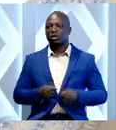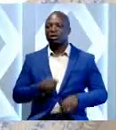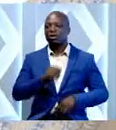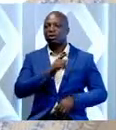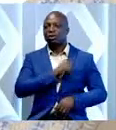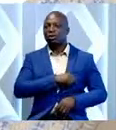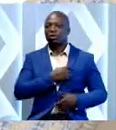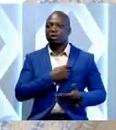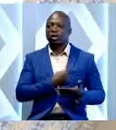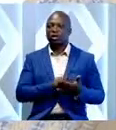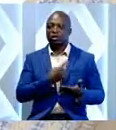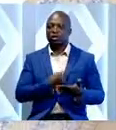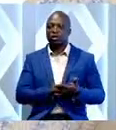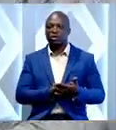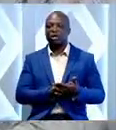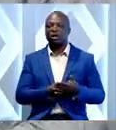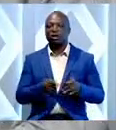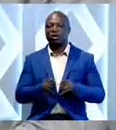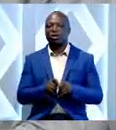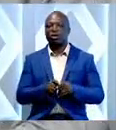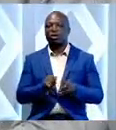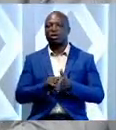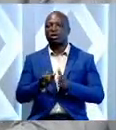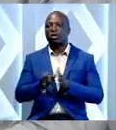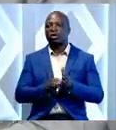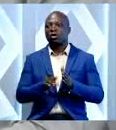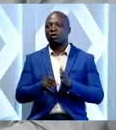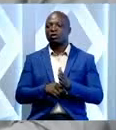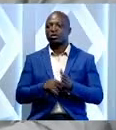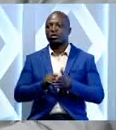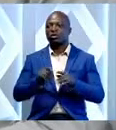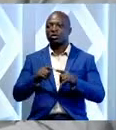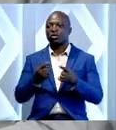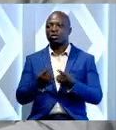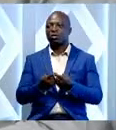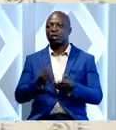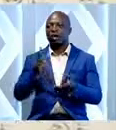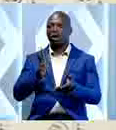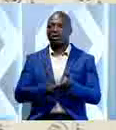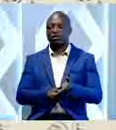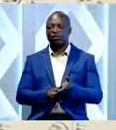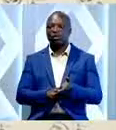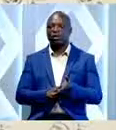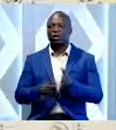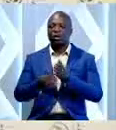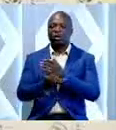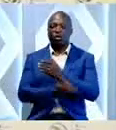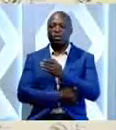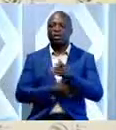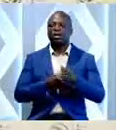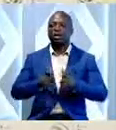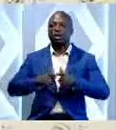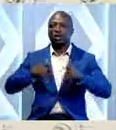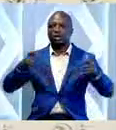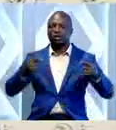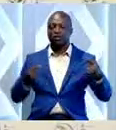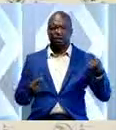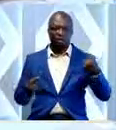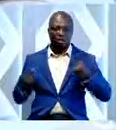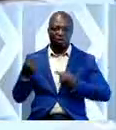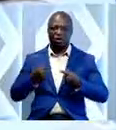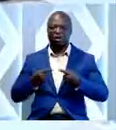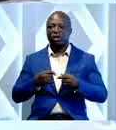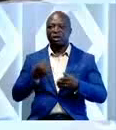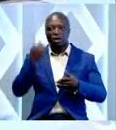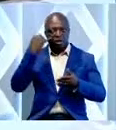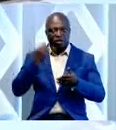est conscient et conformément à la convention de Minamata qu'il a ratifiée, le pays intensifie la lutte. Inspecteurs